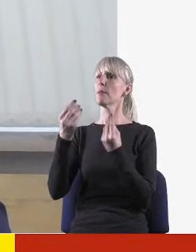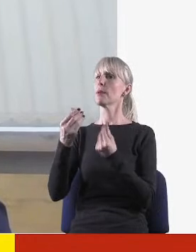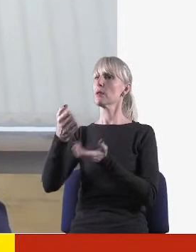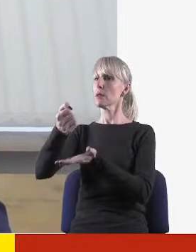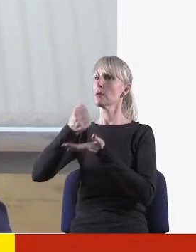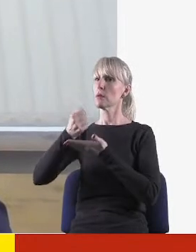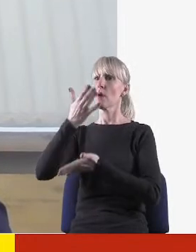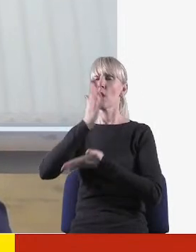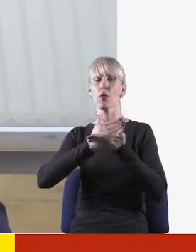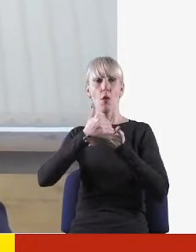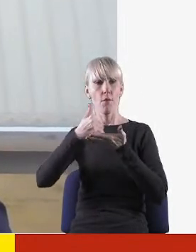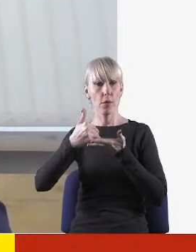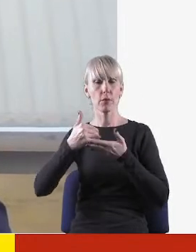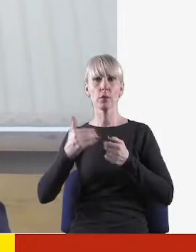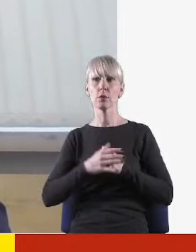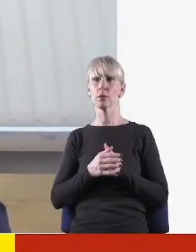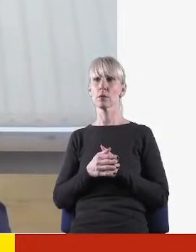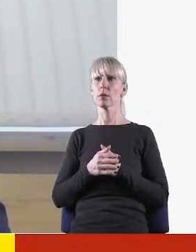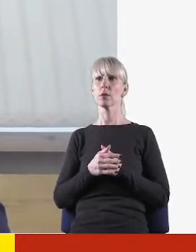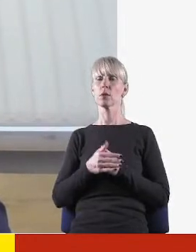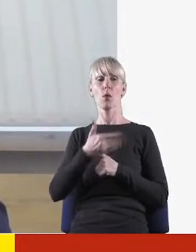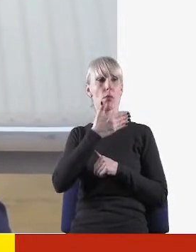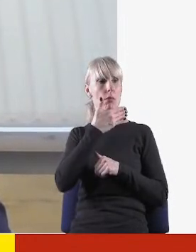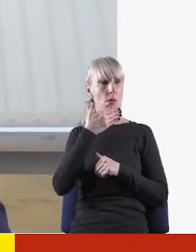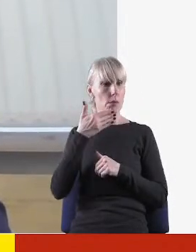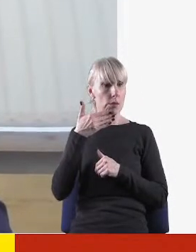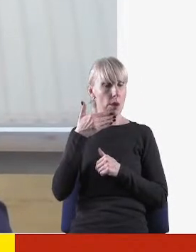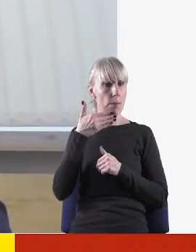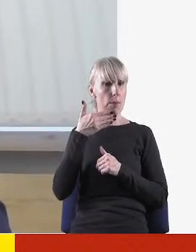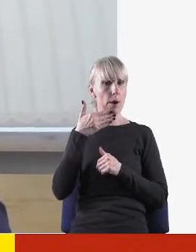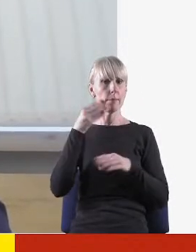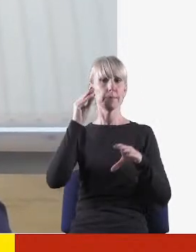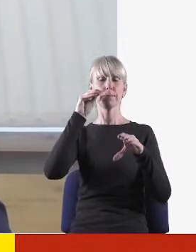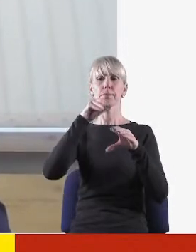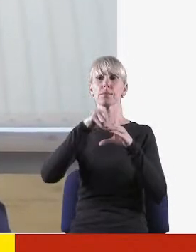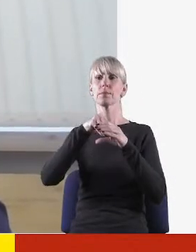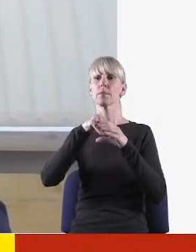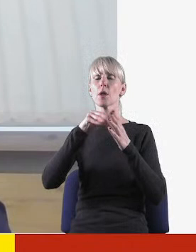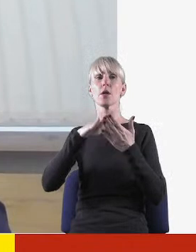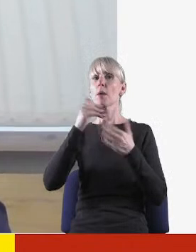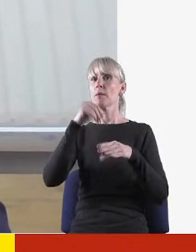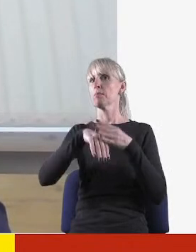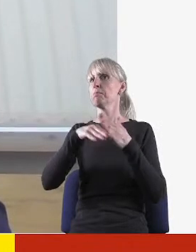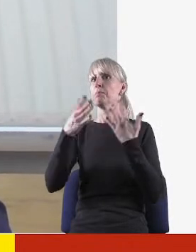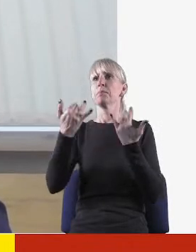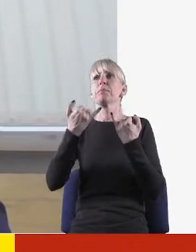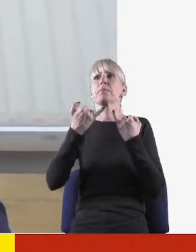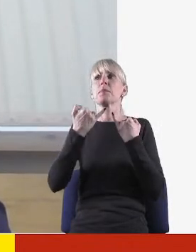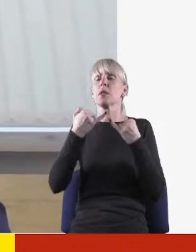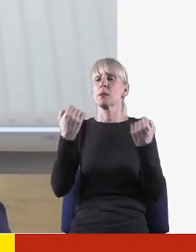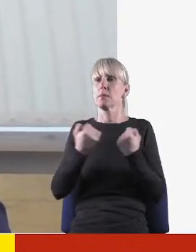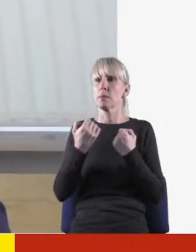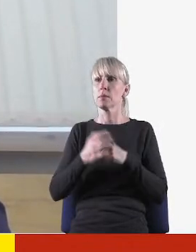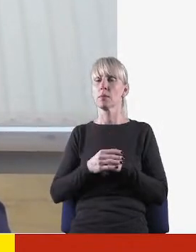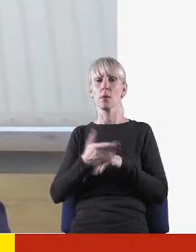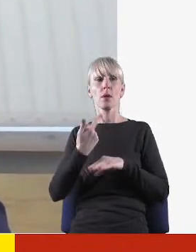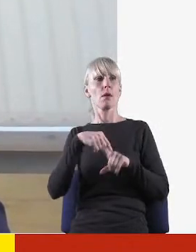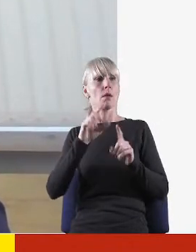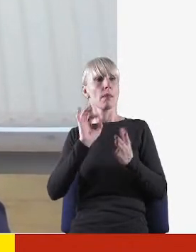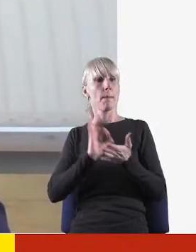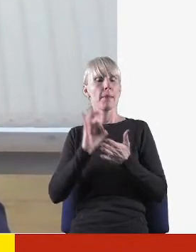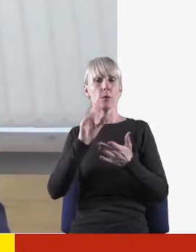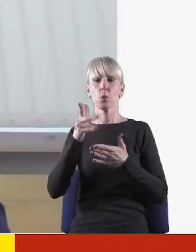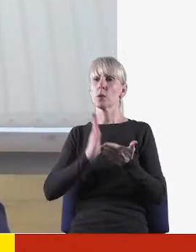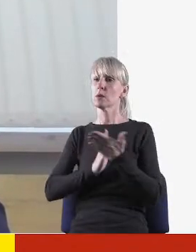do województwa. Nie ma żadnych w tym zakresie. I na pewno jest to zasługa, tak jak tu Państwo powiedzieliście,